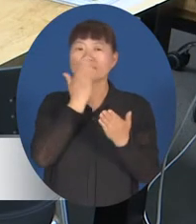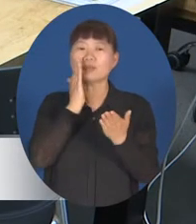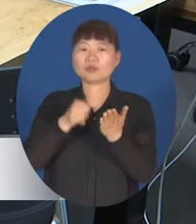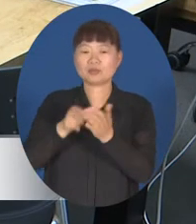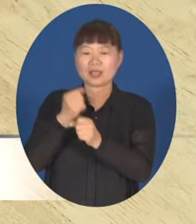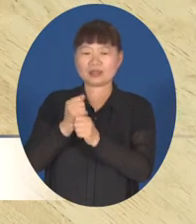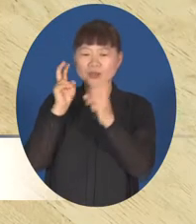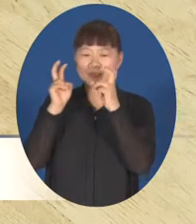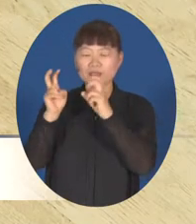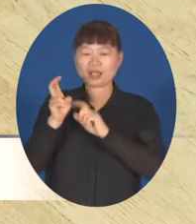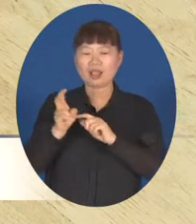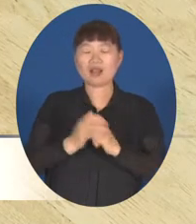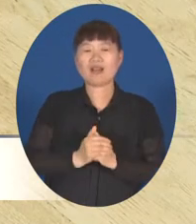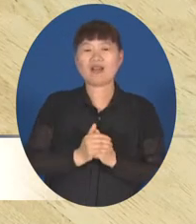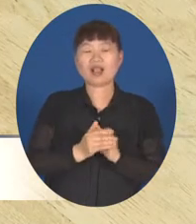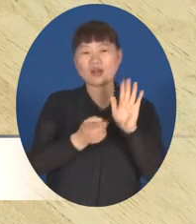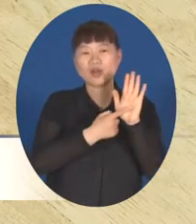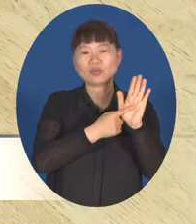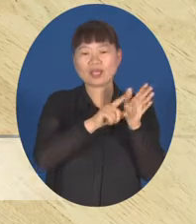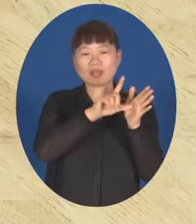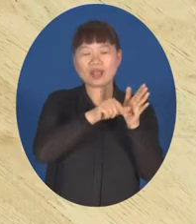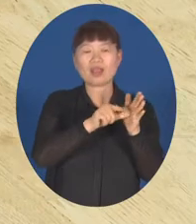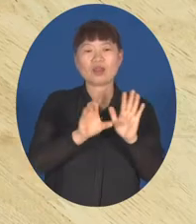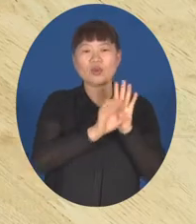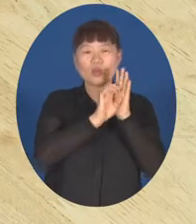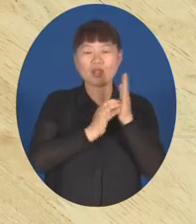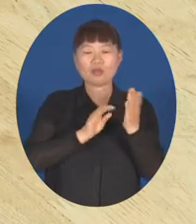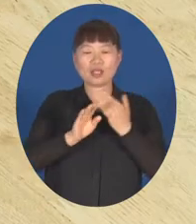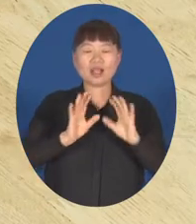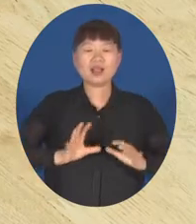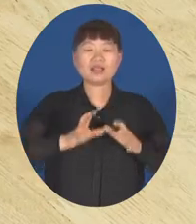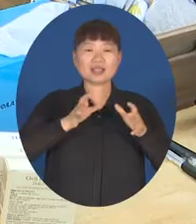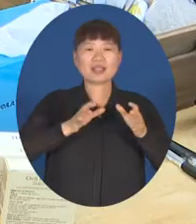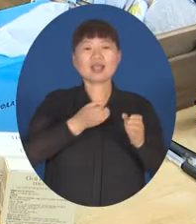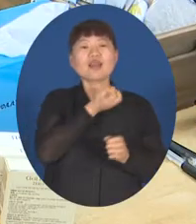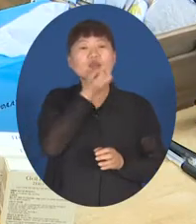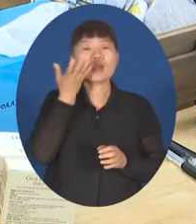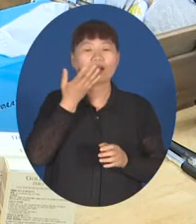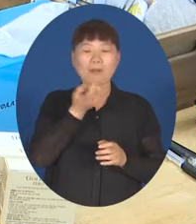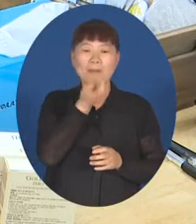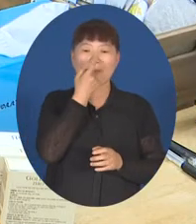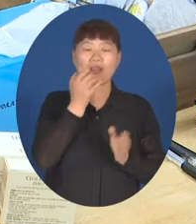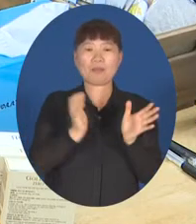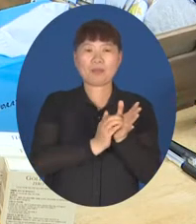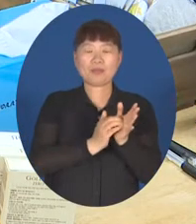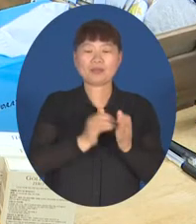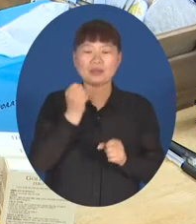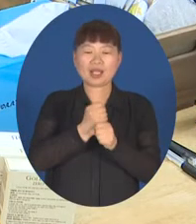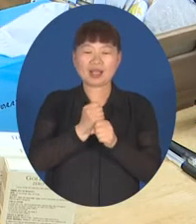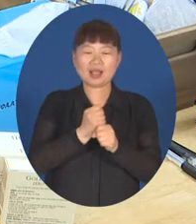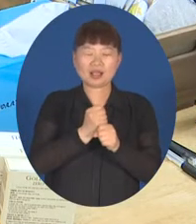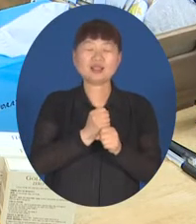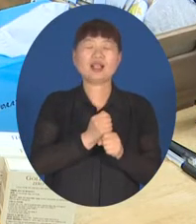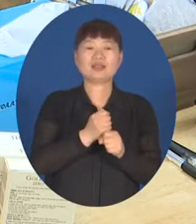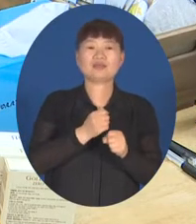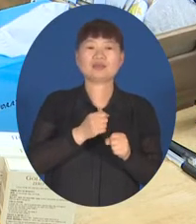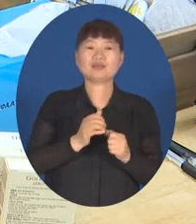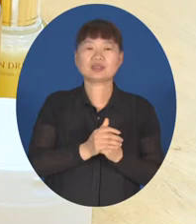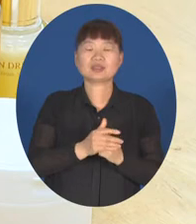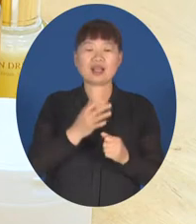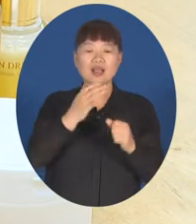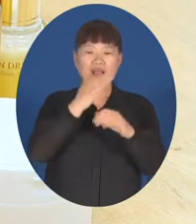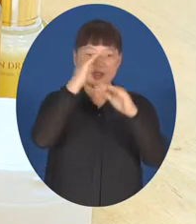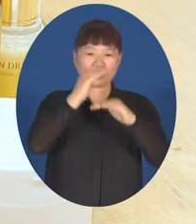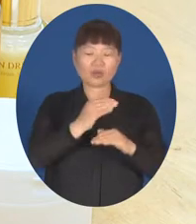업체는 미용 전시회에서 코로나19 이후 달라진 세계 트렌드를 배웠습니다. 생산 라인을 단순화하고 타깃